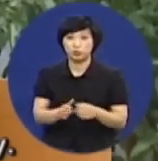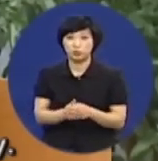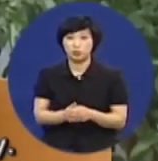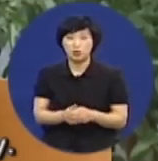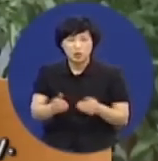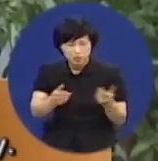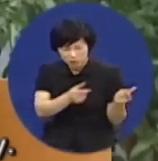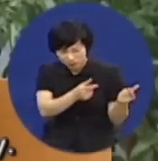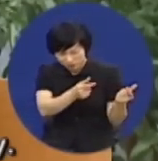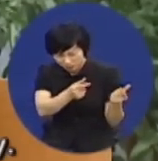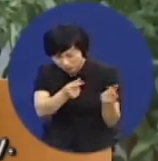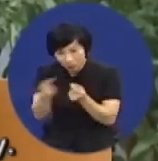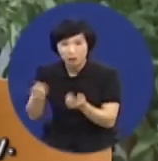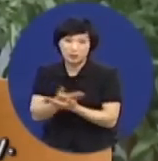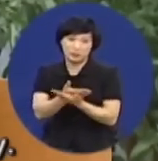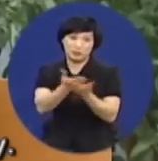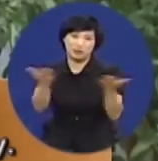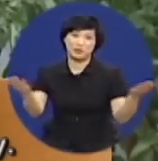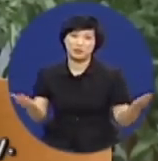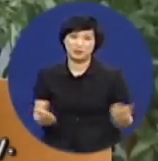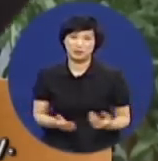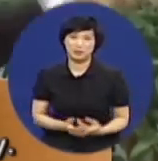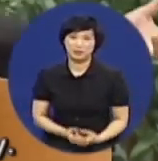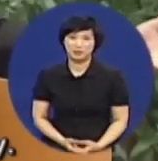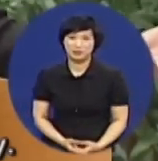も公平にくださるお方です。